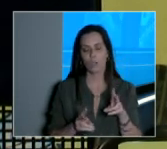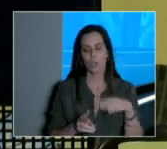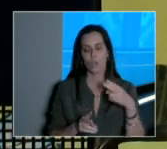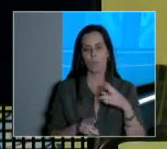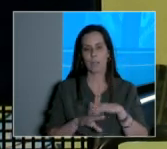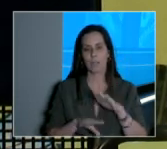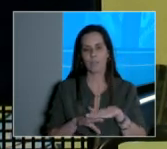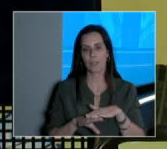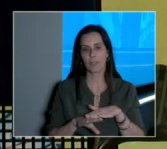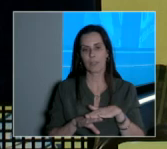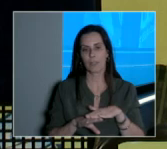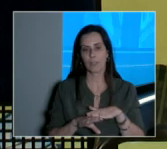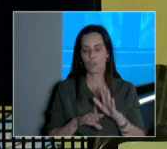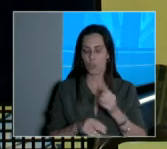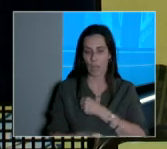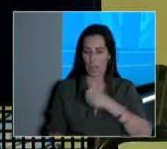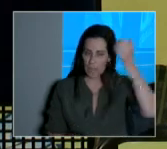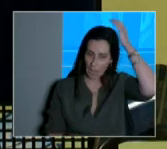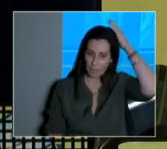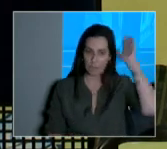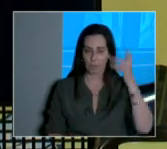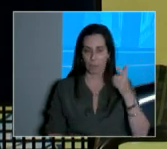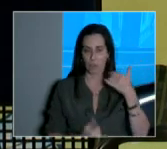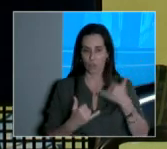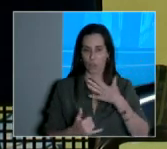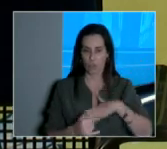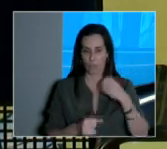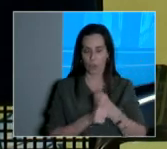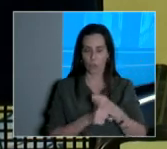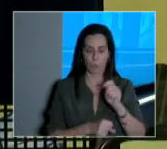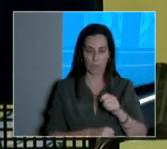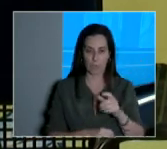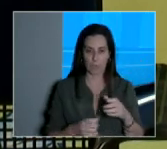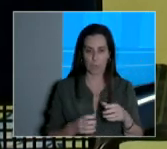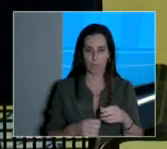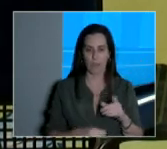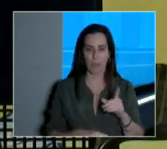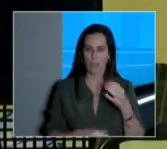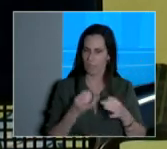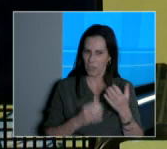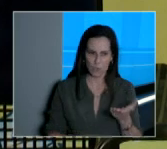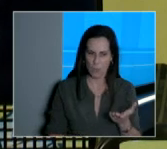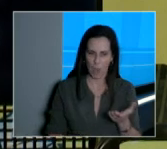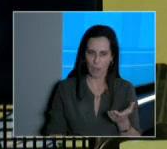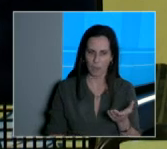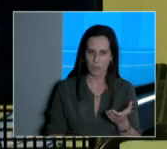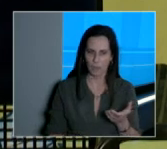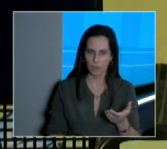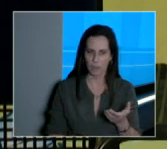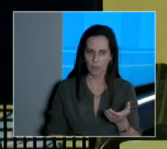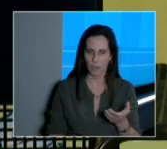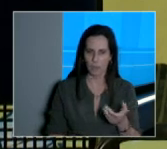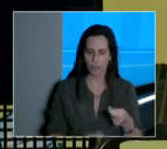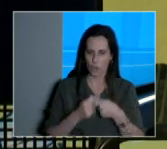במקומות שיש בהם חובשי כיפות, כי זה מה שהבית היהודי עכשיו רוצה להעביר בכנסת הזה. עכשיו בית המשפט, סביר מאוד